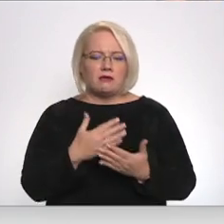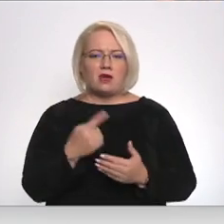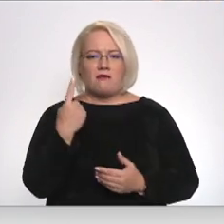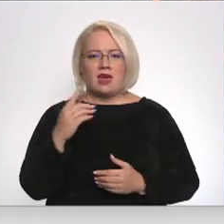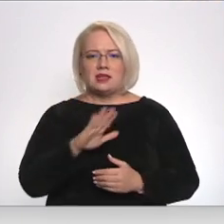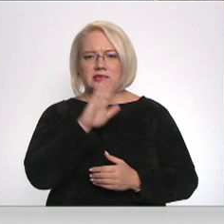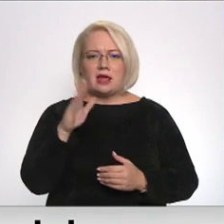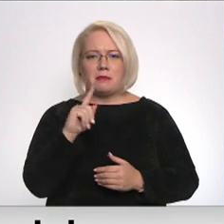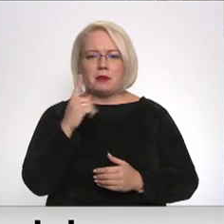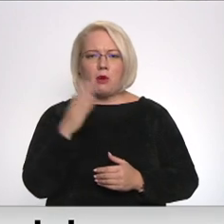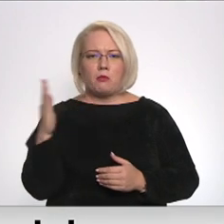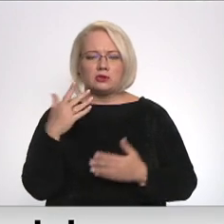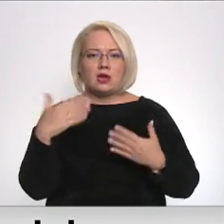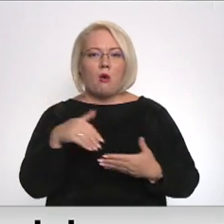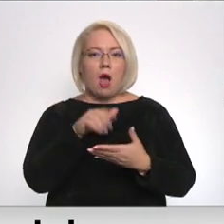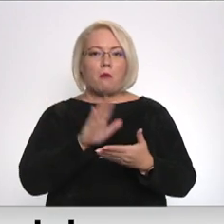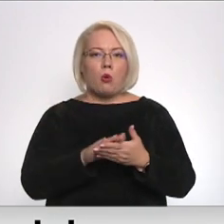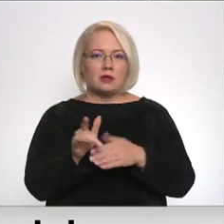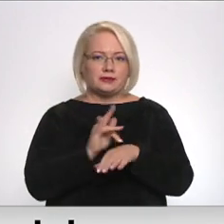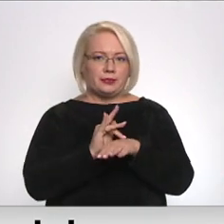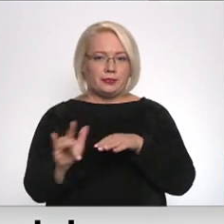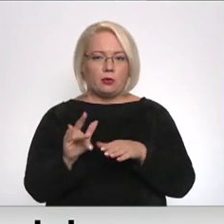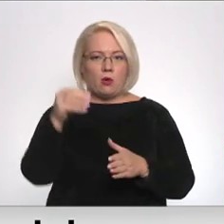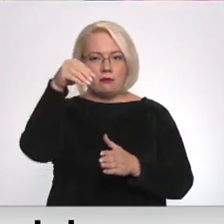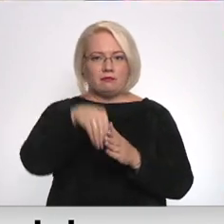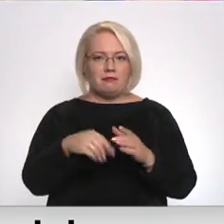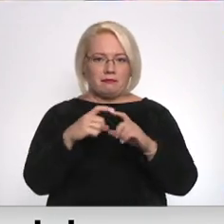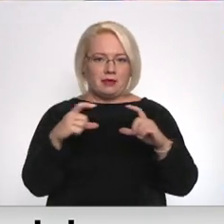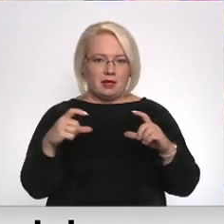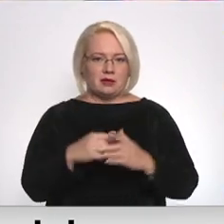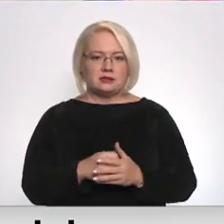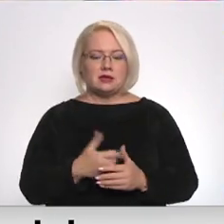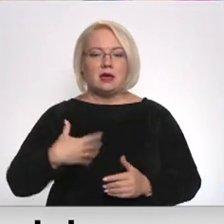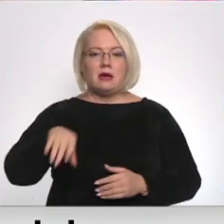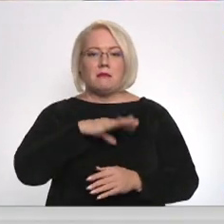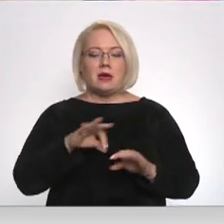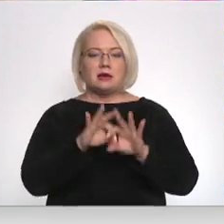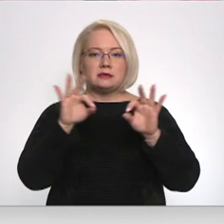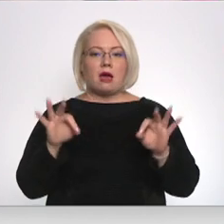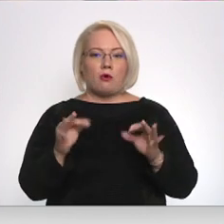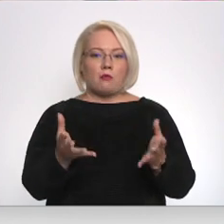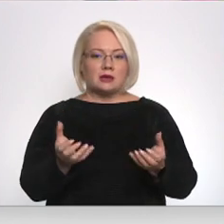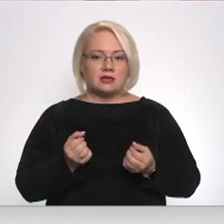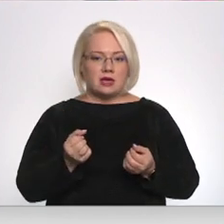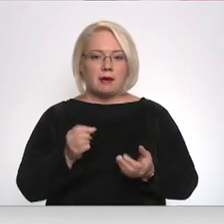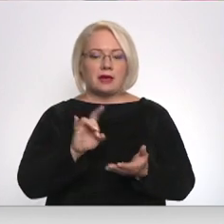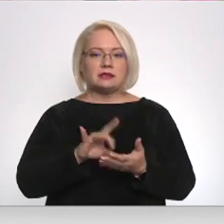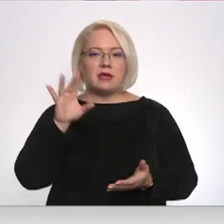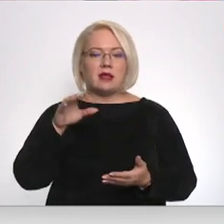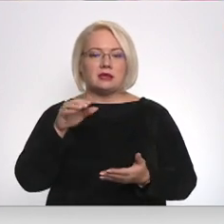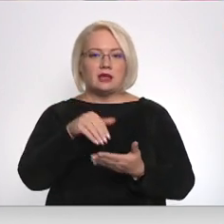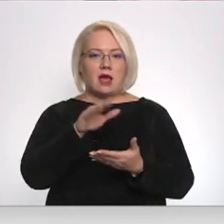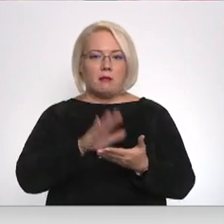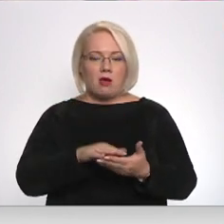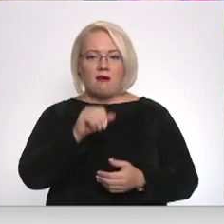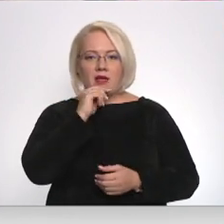vairākos iecirkņos sāka beigties aploksnes, kur likt vēlēšanu biļetenus. Mēs sākumā saņēmām centralizēt aploksnes un pēc